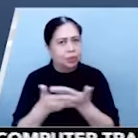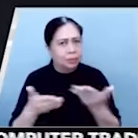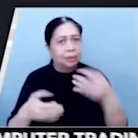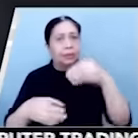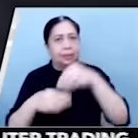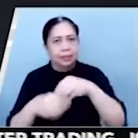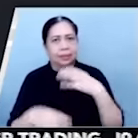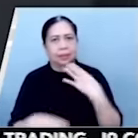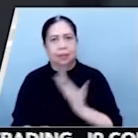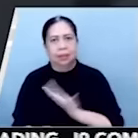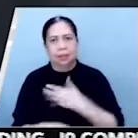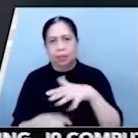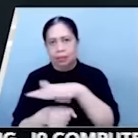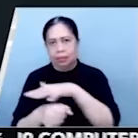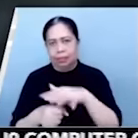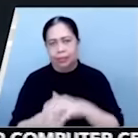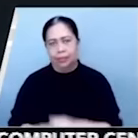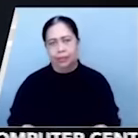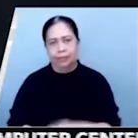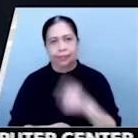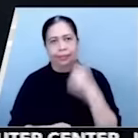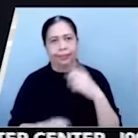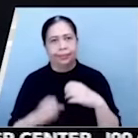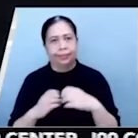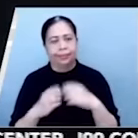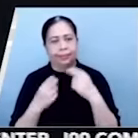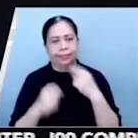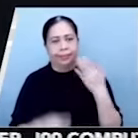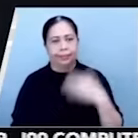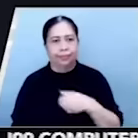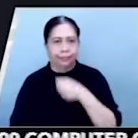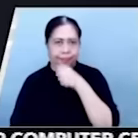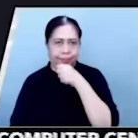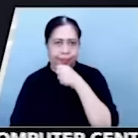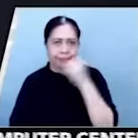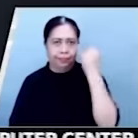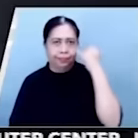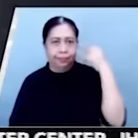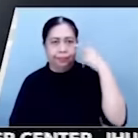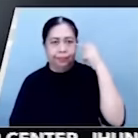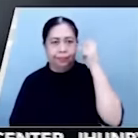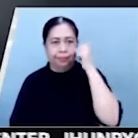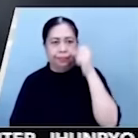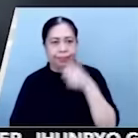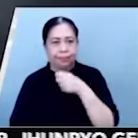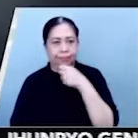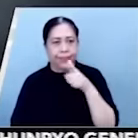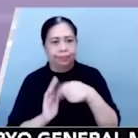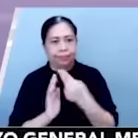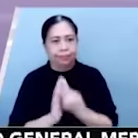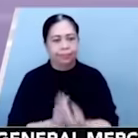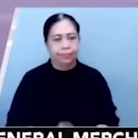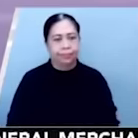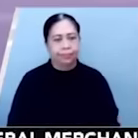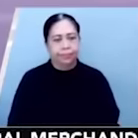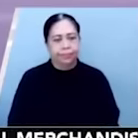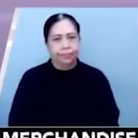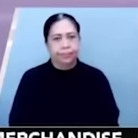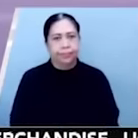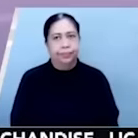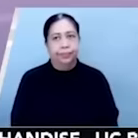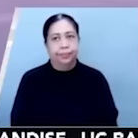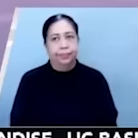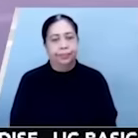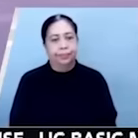natin. Para sa GMA Integrated News, JP Soriano, nakatutok 24 oras. Sa